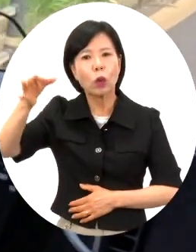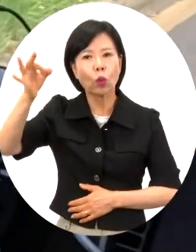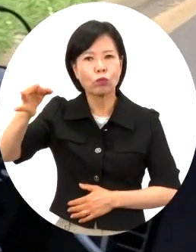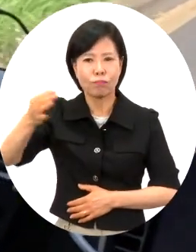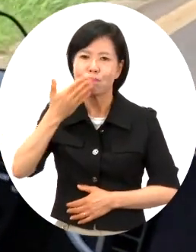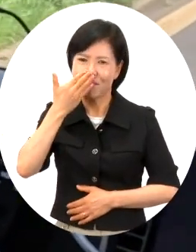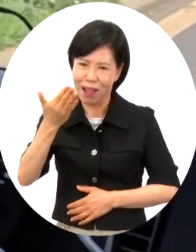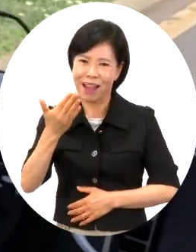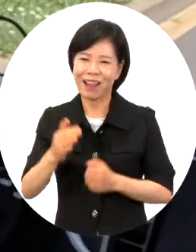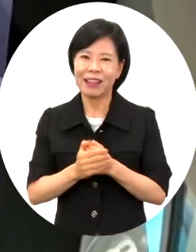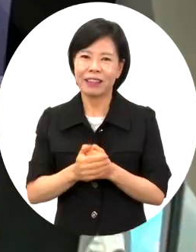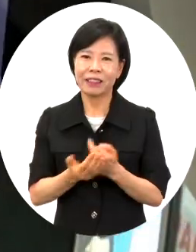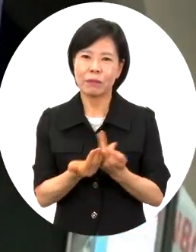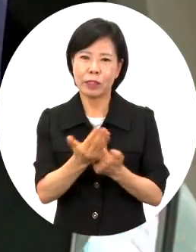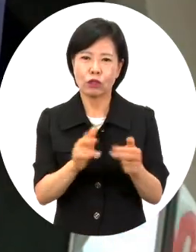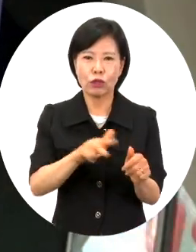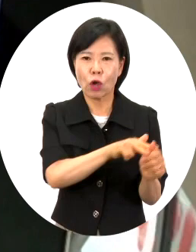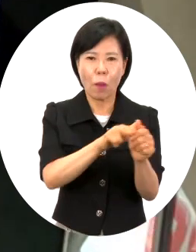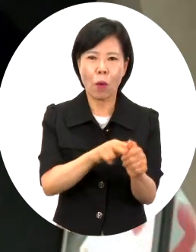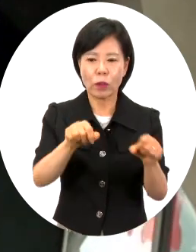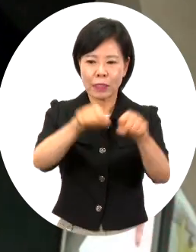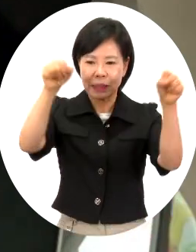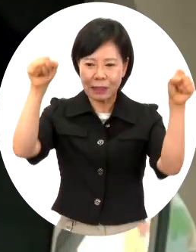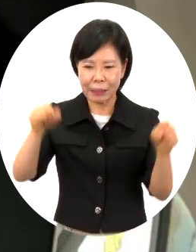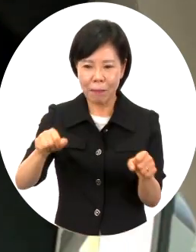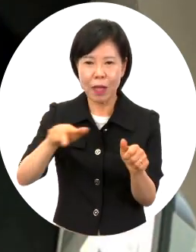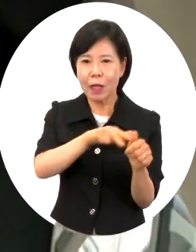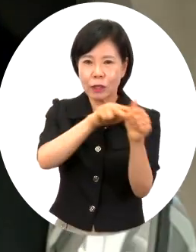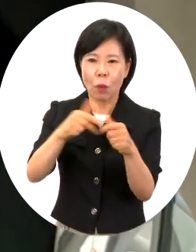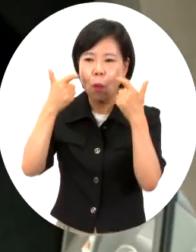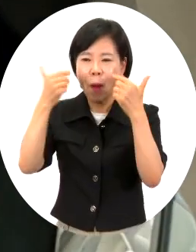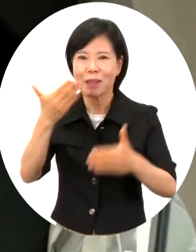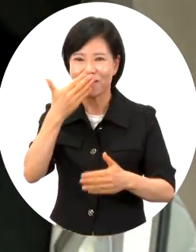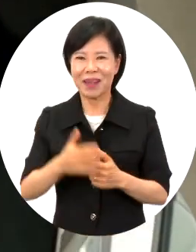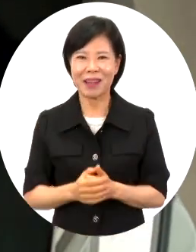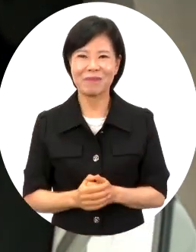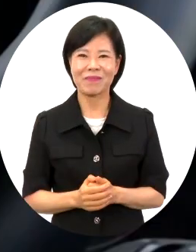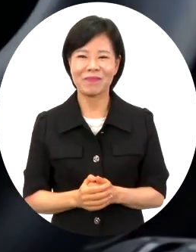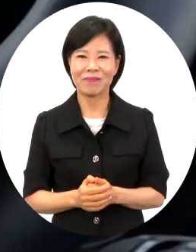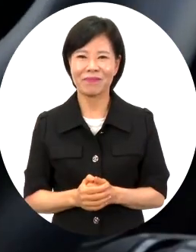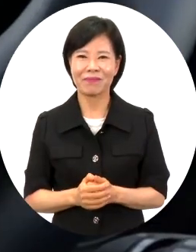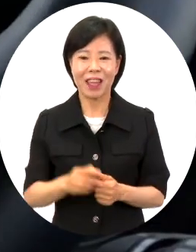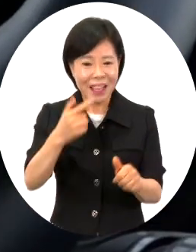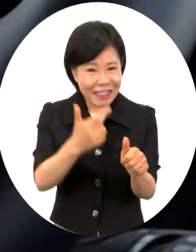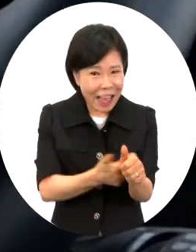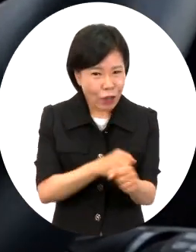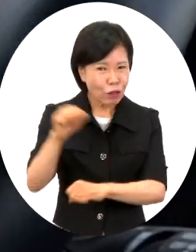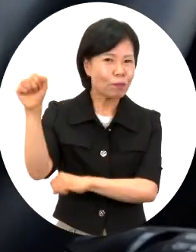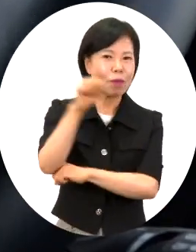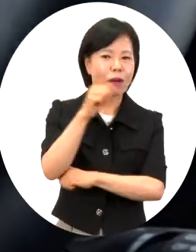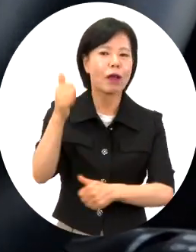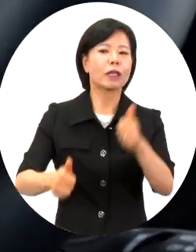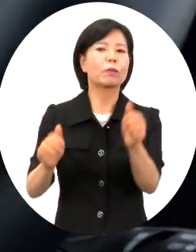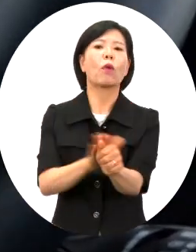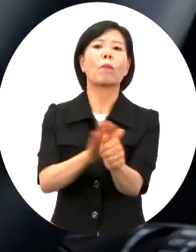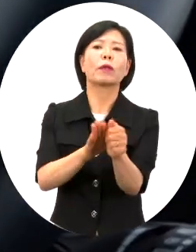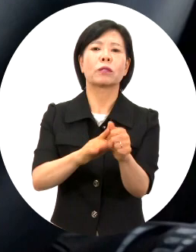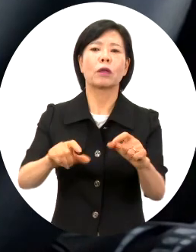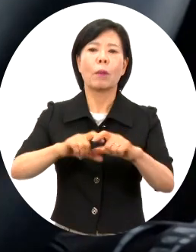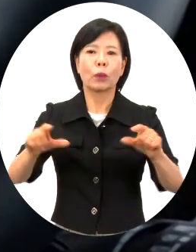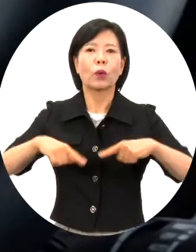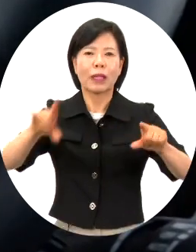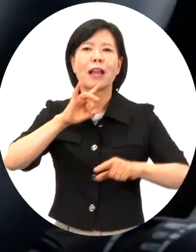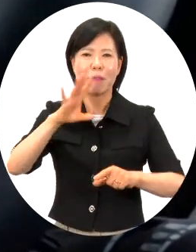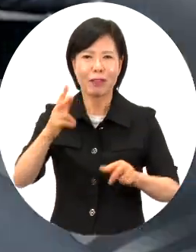요금을 적용하는데요. 제주버스 정보 시스템에서 운행 정보를 확인할 수 있습니다. 탐나 자율차는 시범 운행